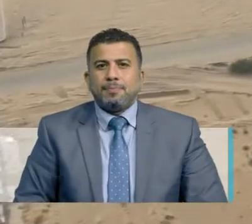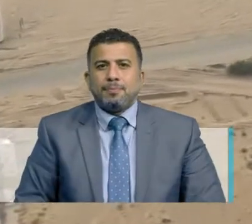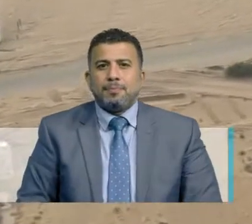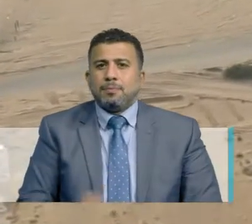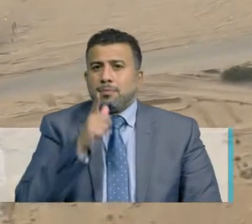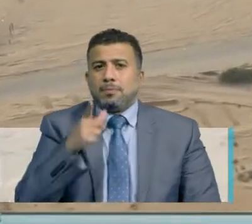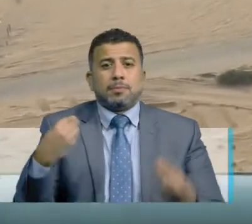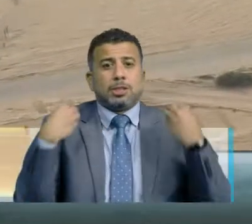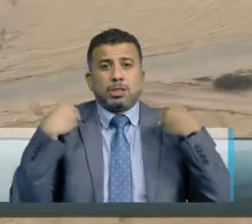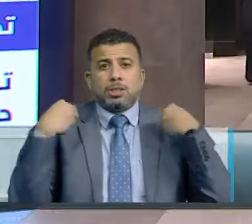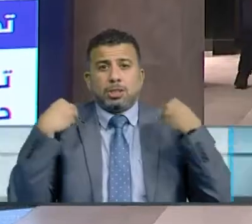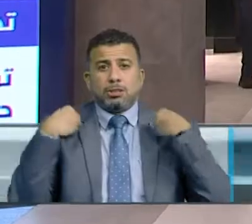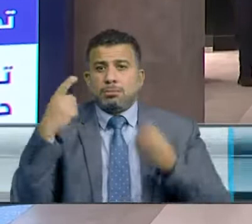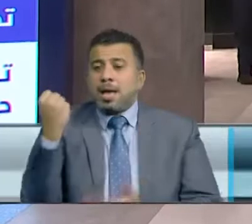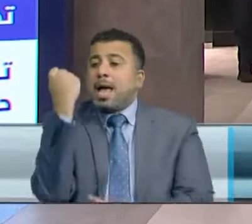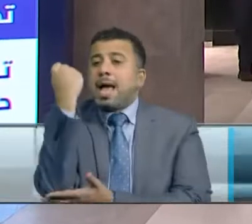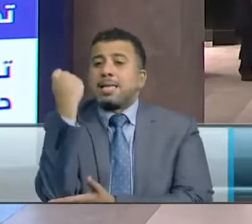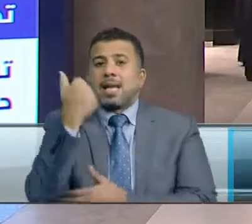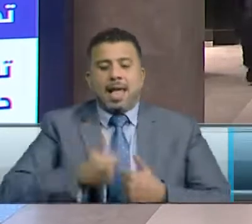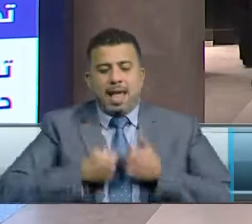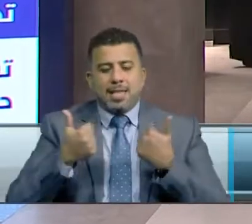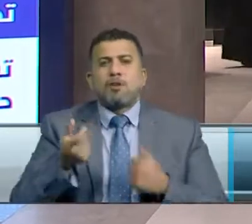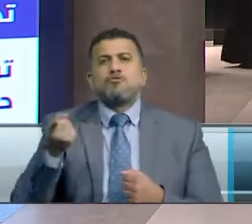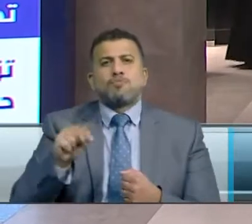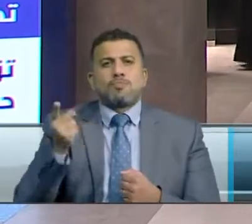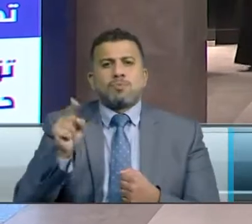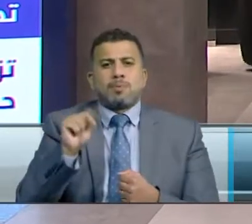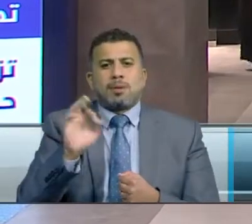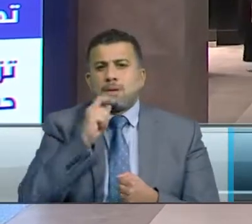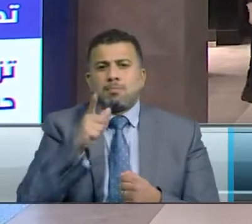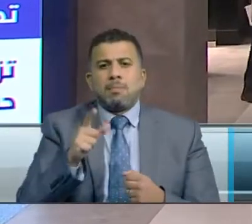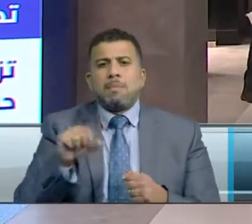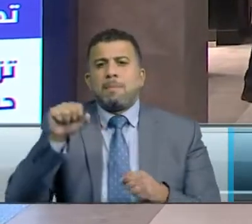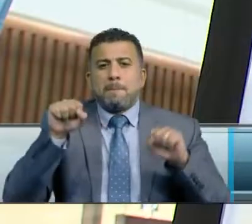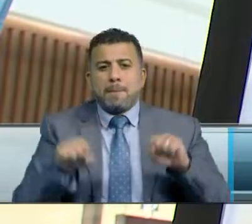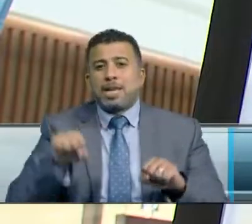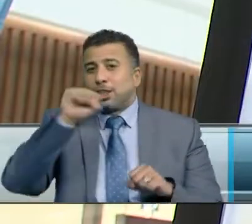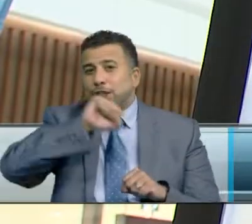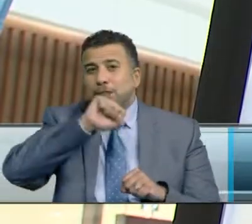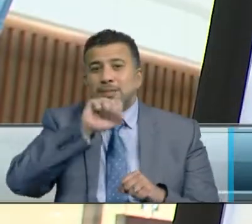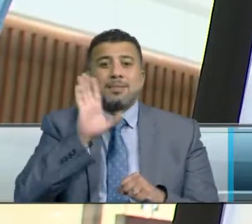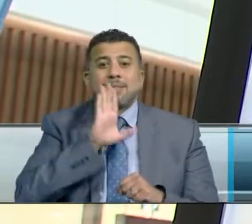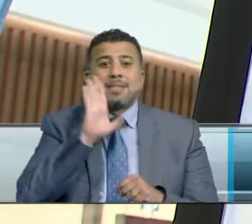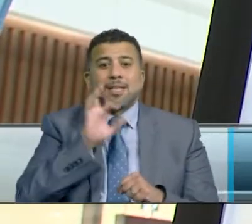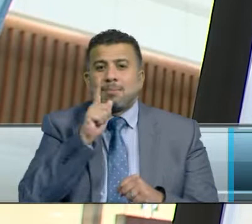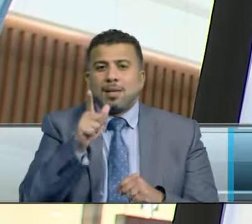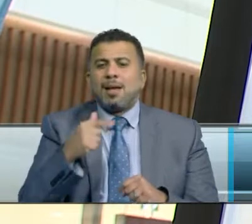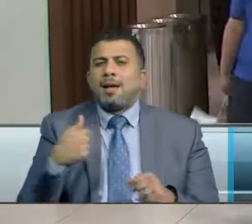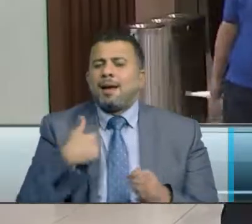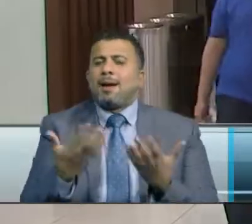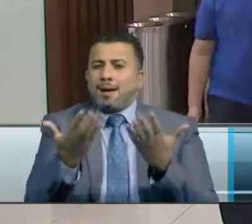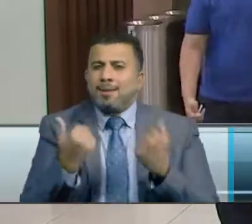تعتبر الرياضة من أساسيات حياتنا اليومية، وعليه نظم مجلس الشارقة للتعليم فعالية خلنا